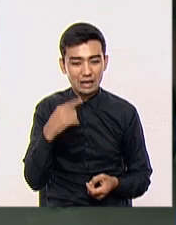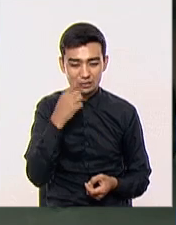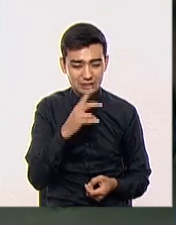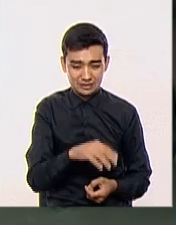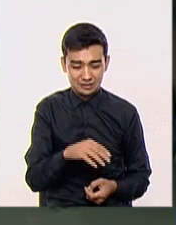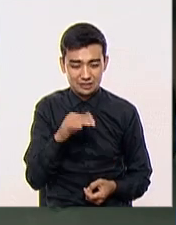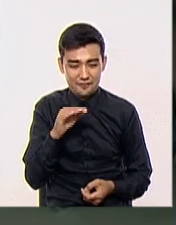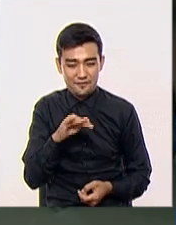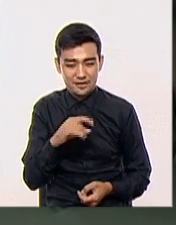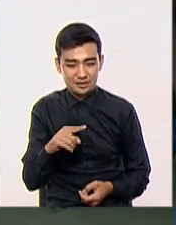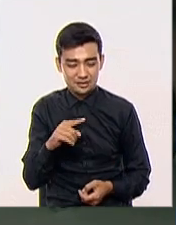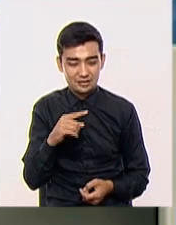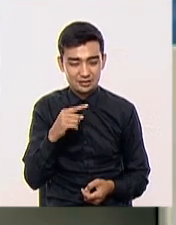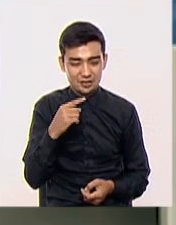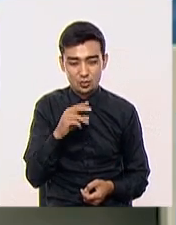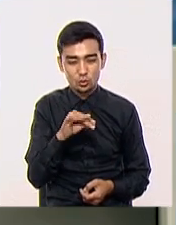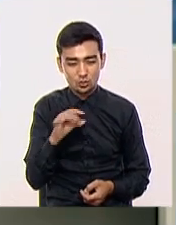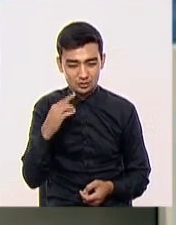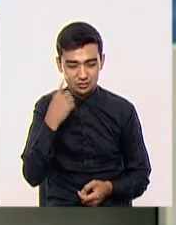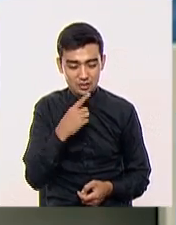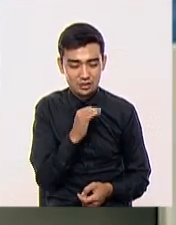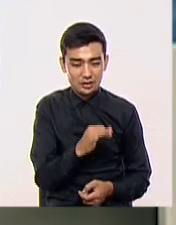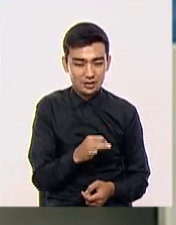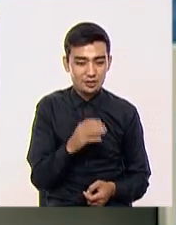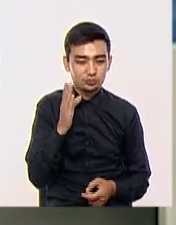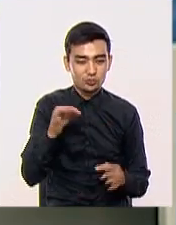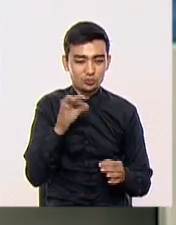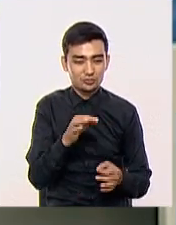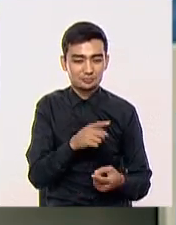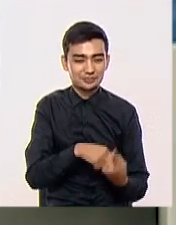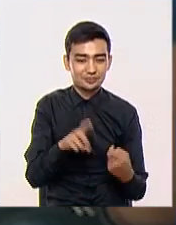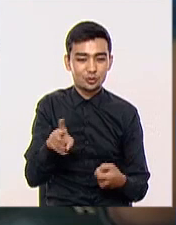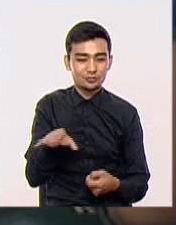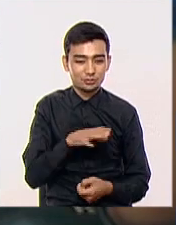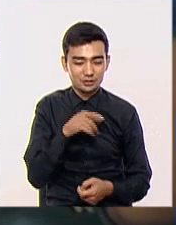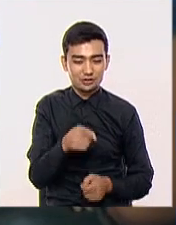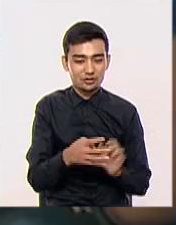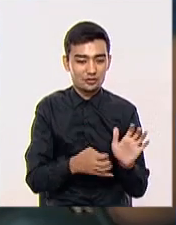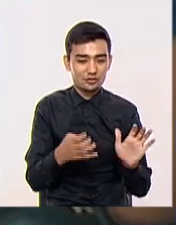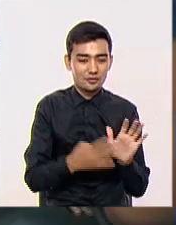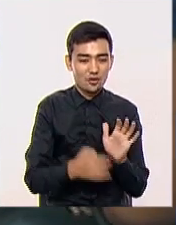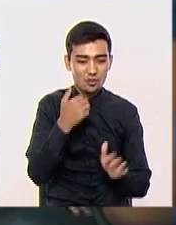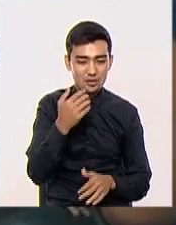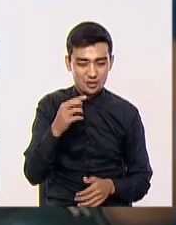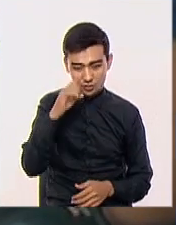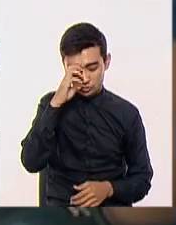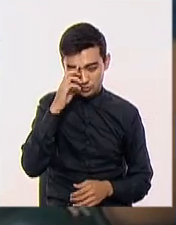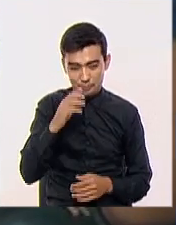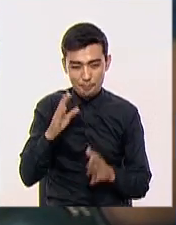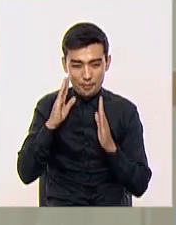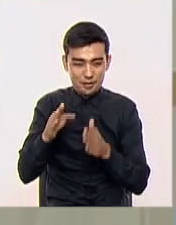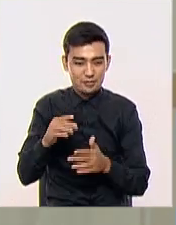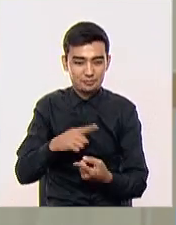бюджеттік кодексте өндіріп алуға үмітсіз берешек деген ұғым пайда болмақ. Яғни 1990-шы жылдары мемлекеттен тікелей кредит